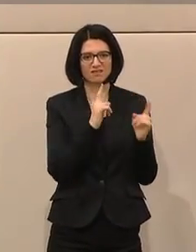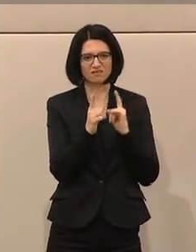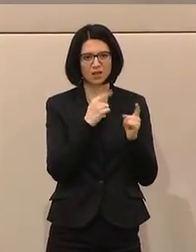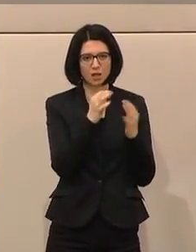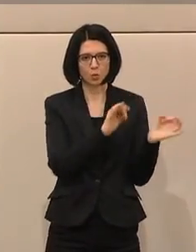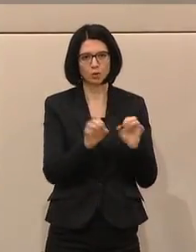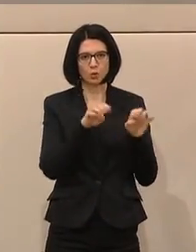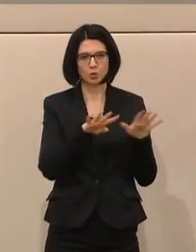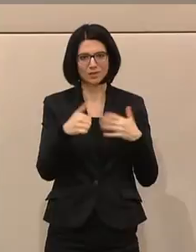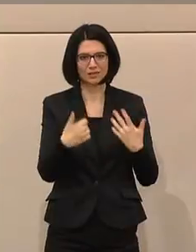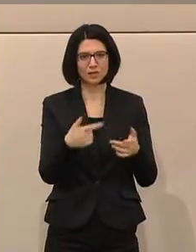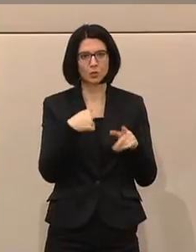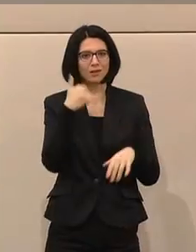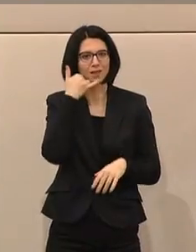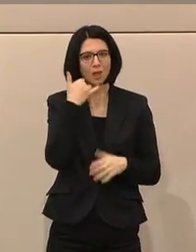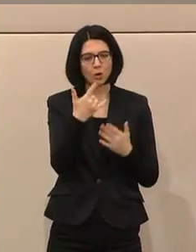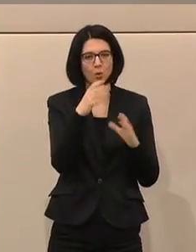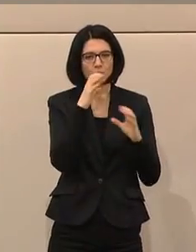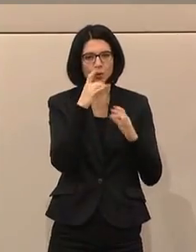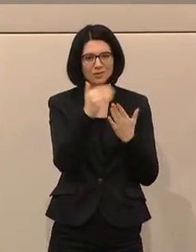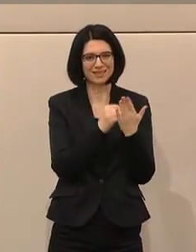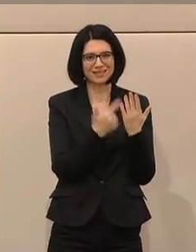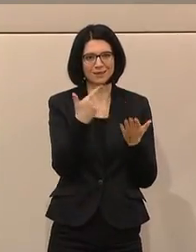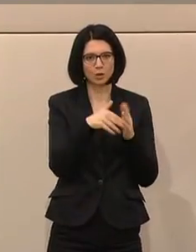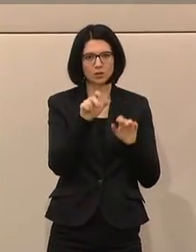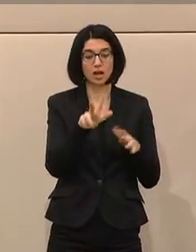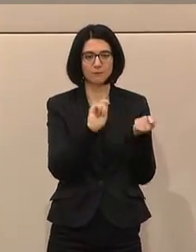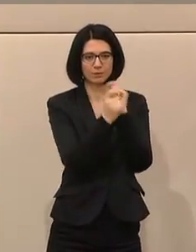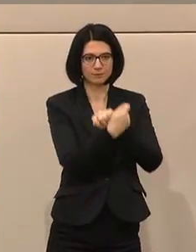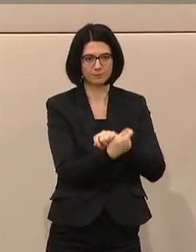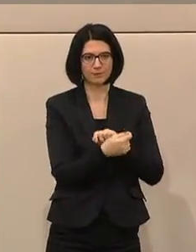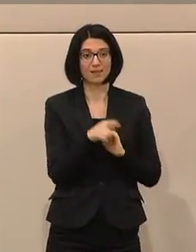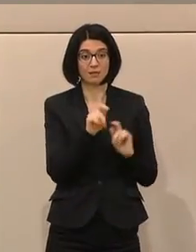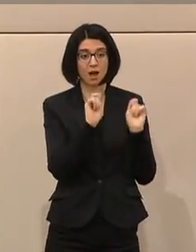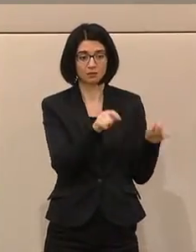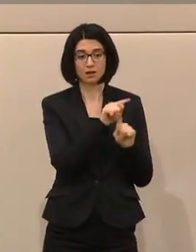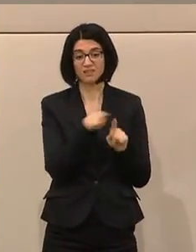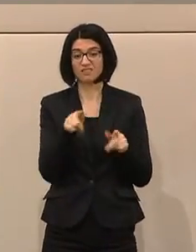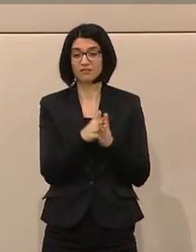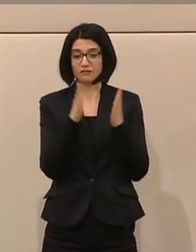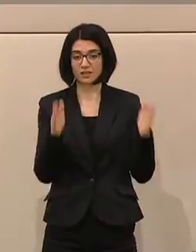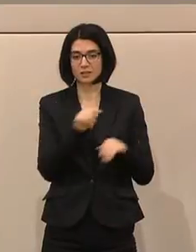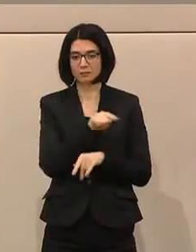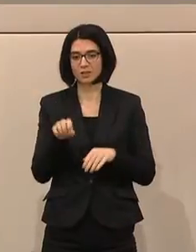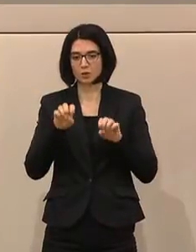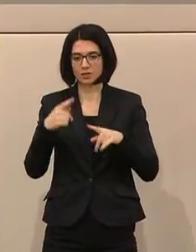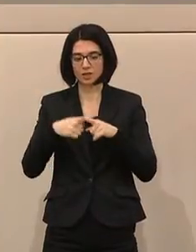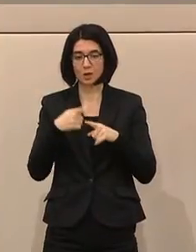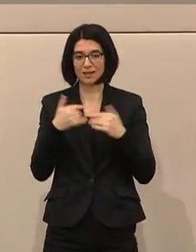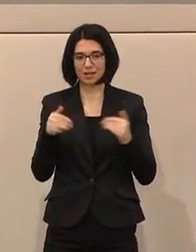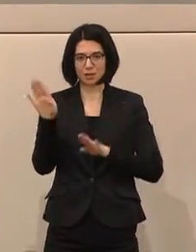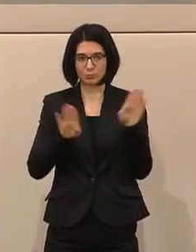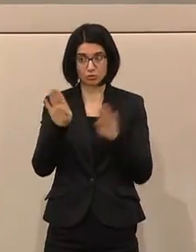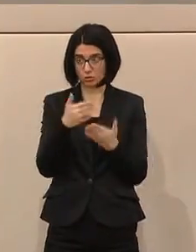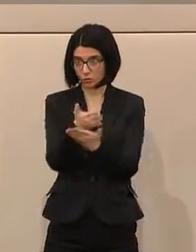Straßenverkehrsordnung 1960 und das Telekommunikationsgesetz 2003 geändert werden. Eine Frist bis zum 19. April zu setzen. Ich bitte jene